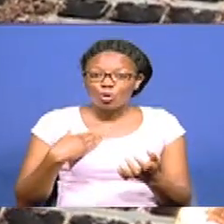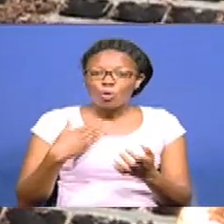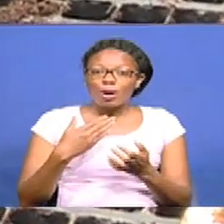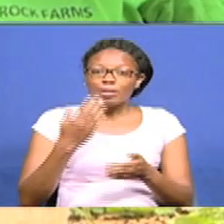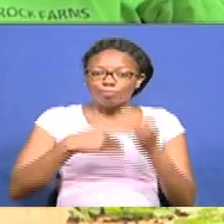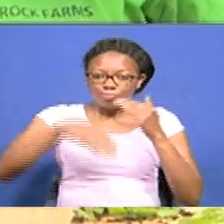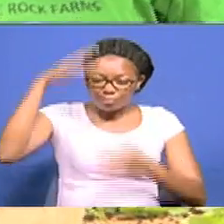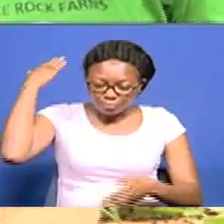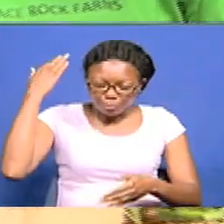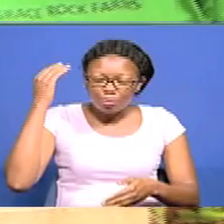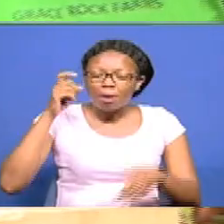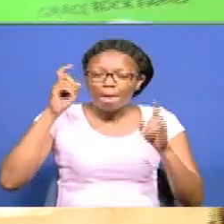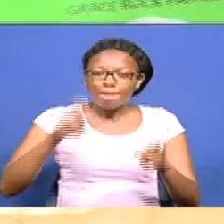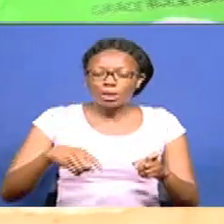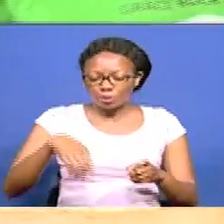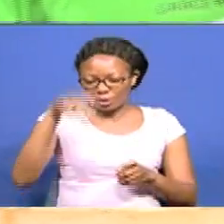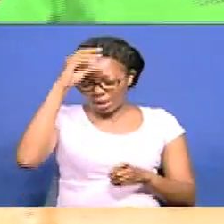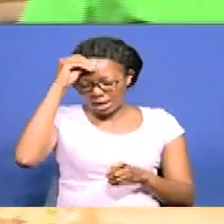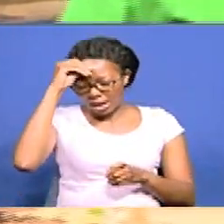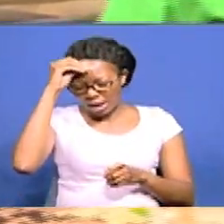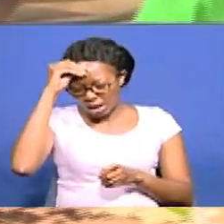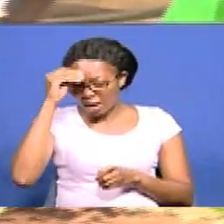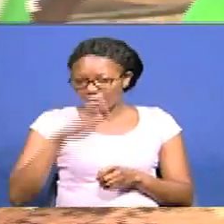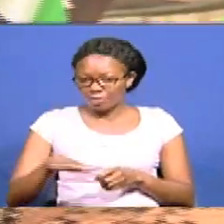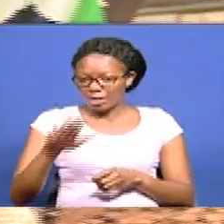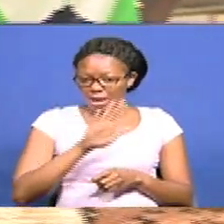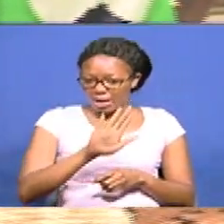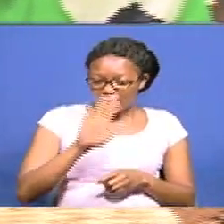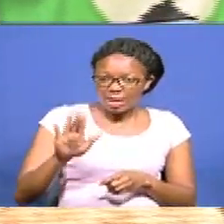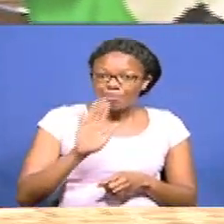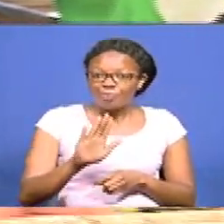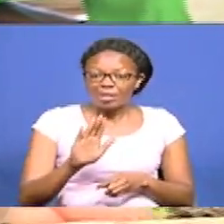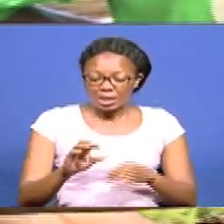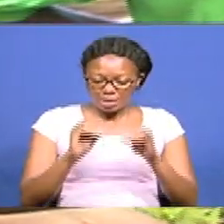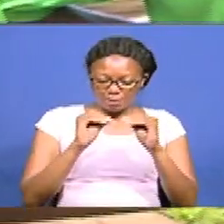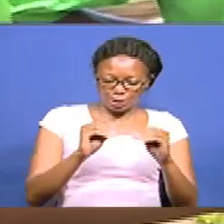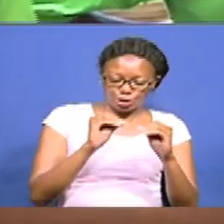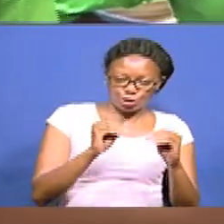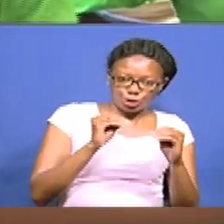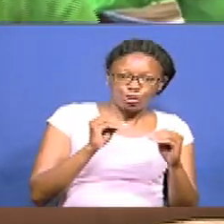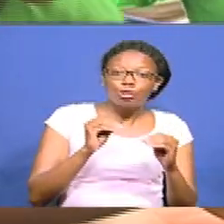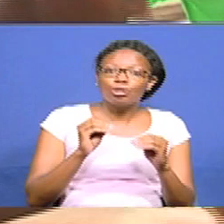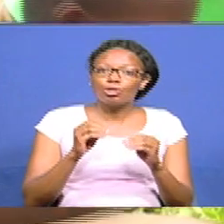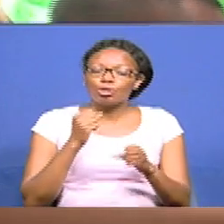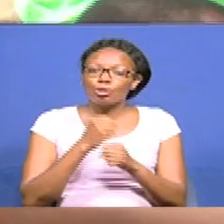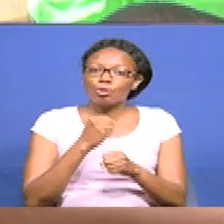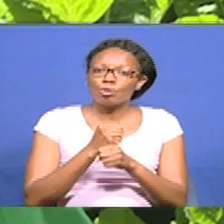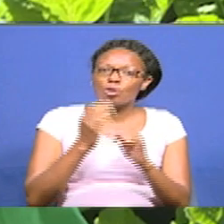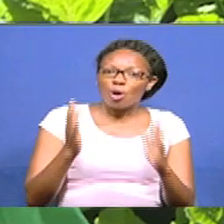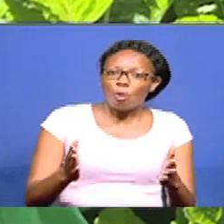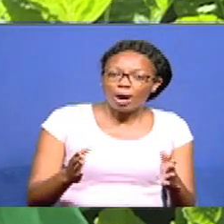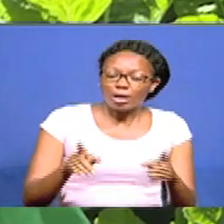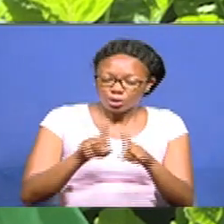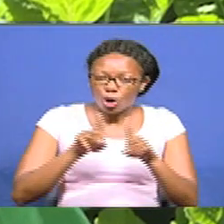hapa Grace Rock, mbali na kuwatahini wafanyikazi wao, wao hutoa mafunzo pia kwa wakulima wengine. Grace Rock